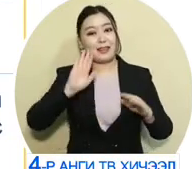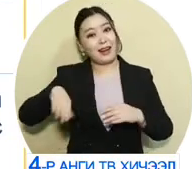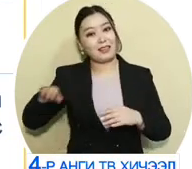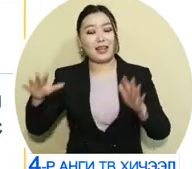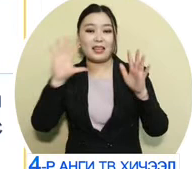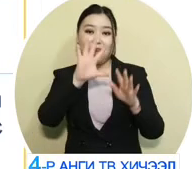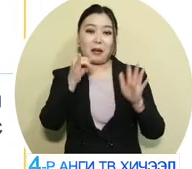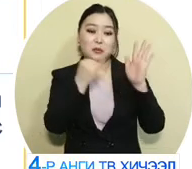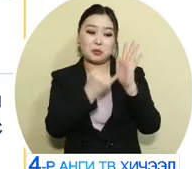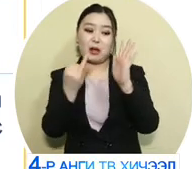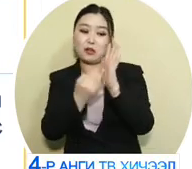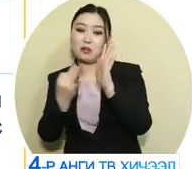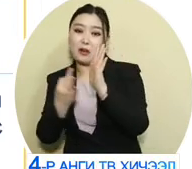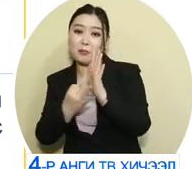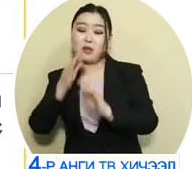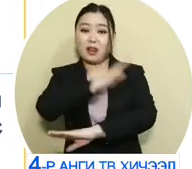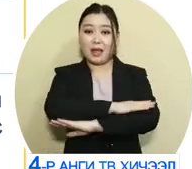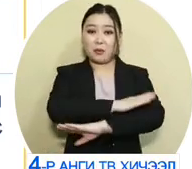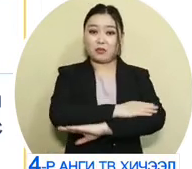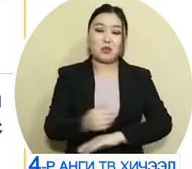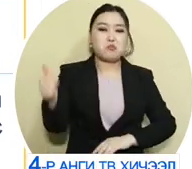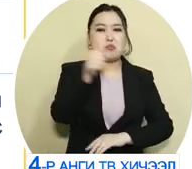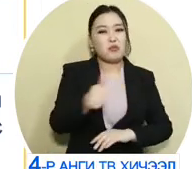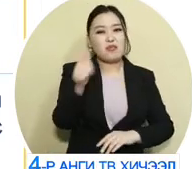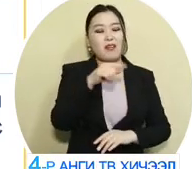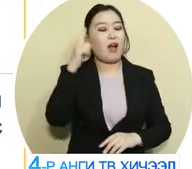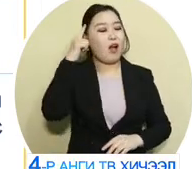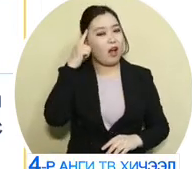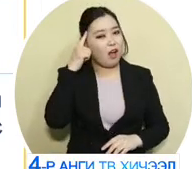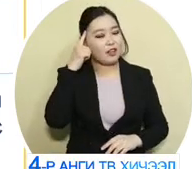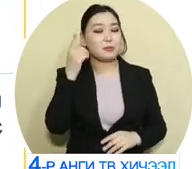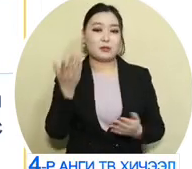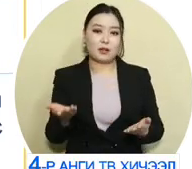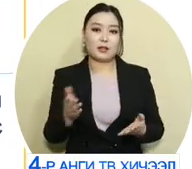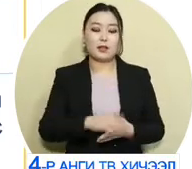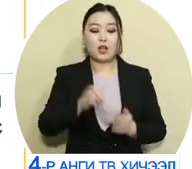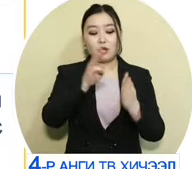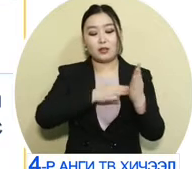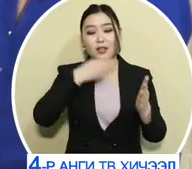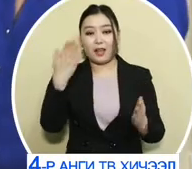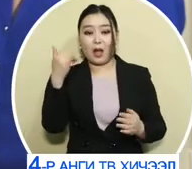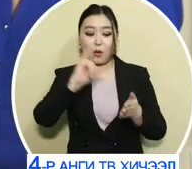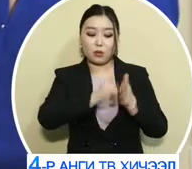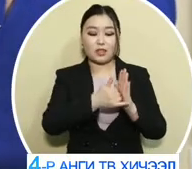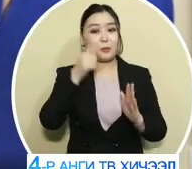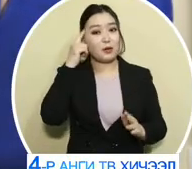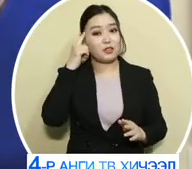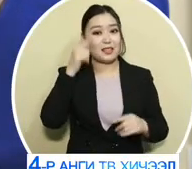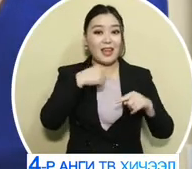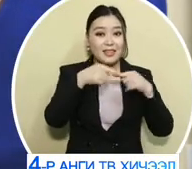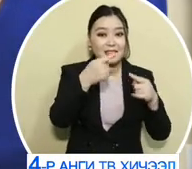илүү утгыг бүрэн дүрэн ойлгож мэдэх болно та бүхэн. Шүлгийнхаа утгыг тунгаан бодож ярилцлаа. Шүлгийг